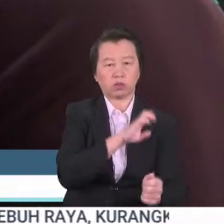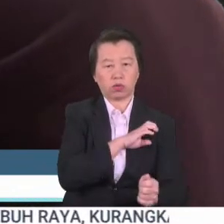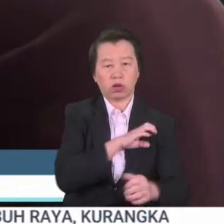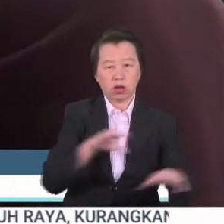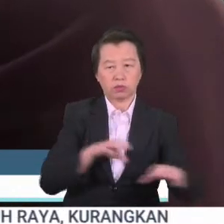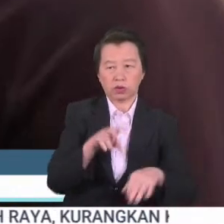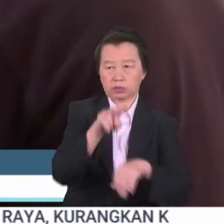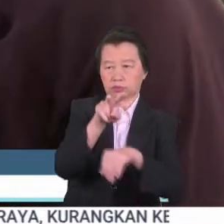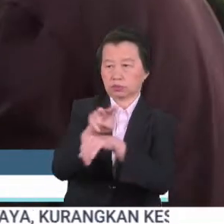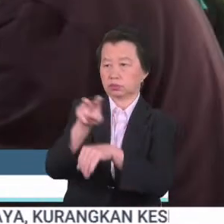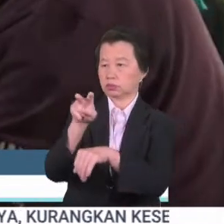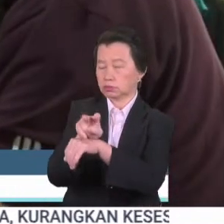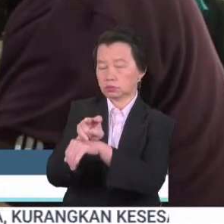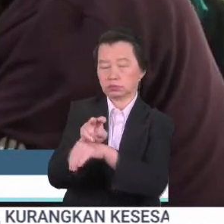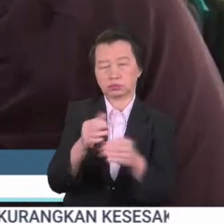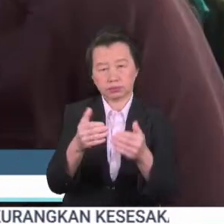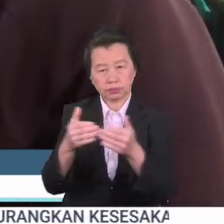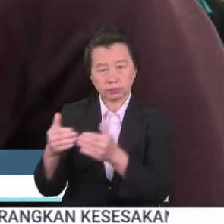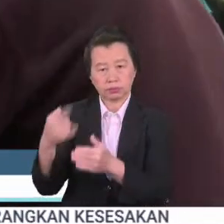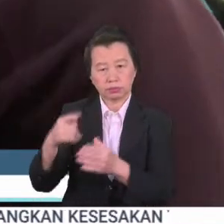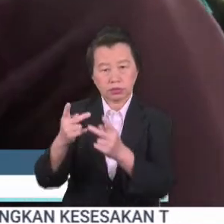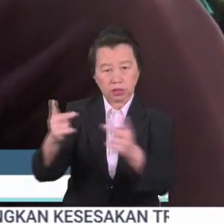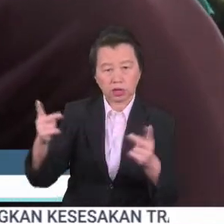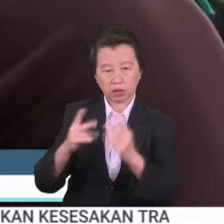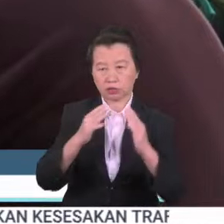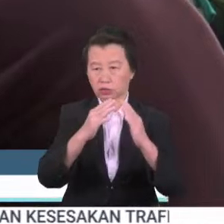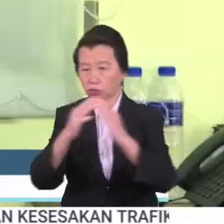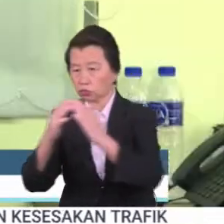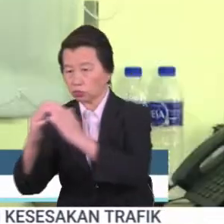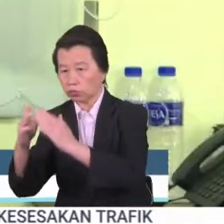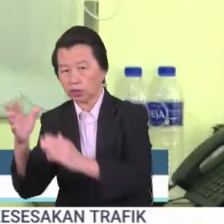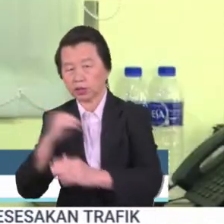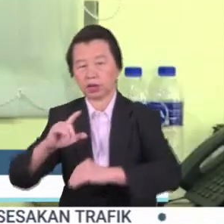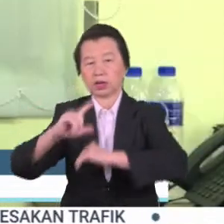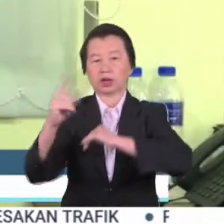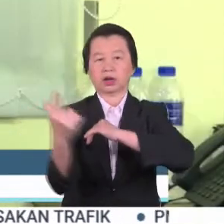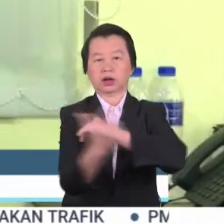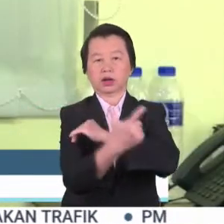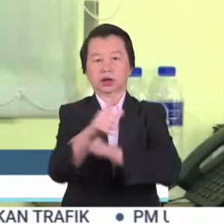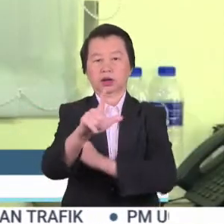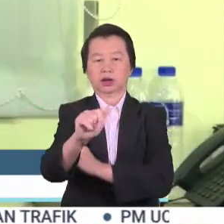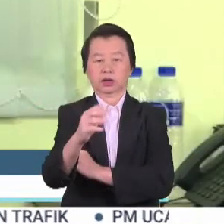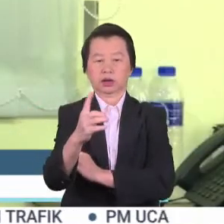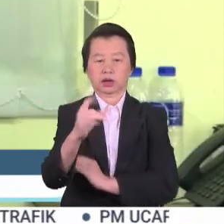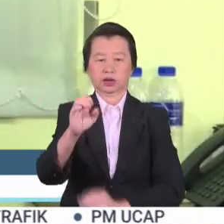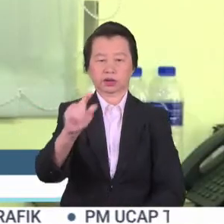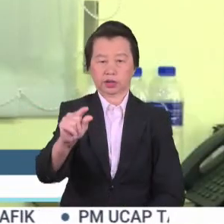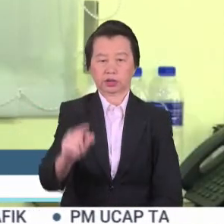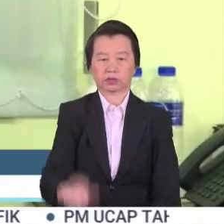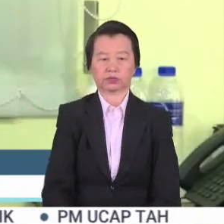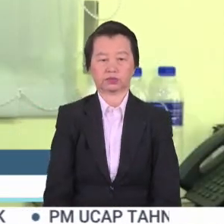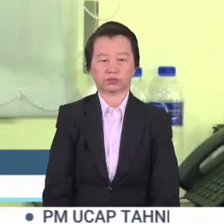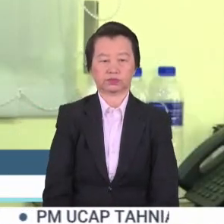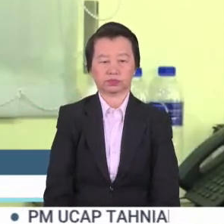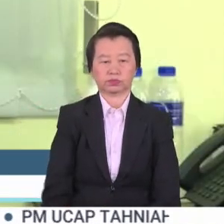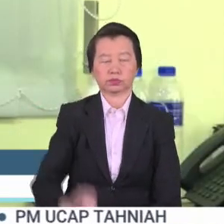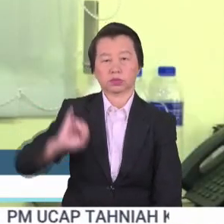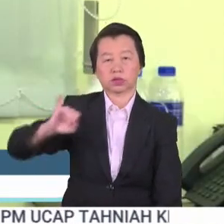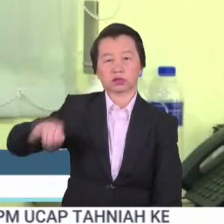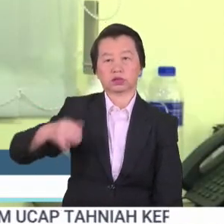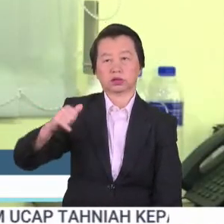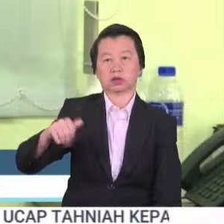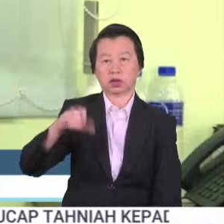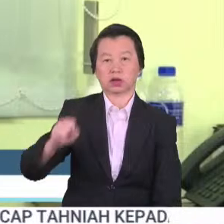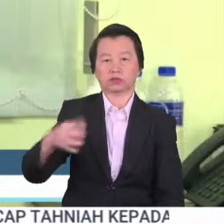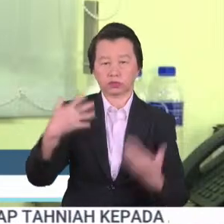menjalankan pemantauan berterusan di kawasan perumahan dan juga ladang pihak jabatan sekitar telah